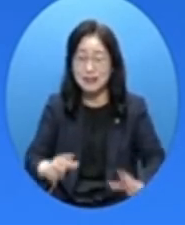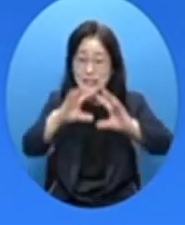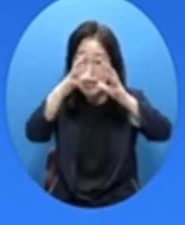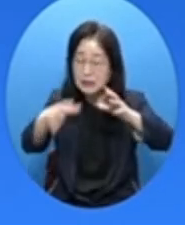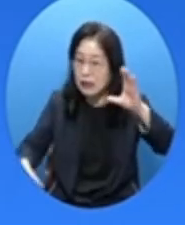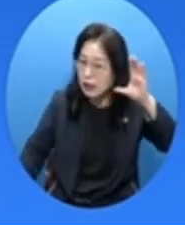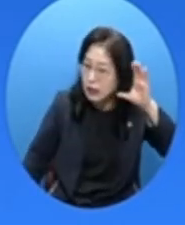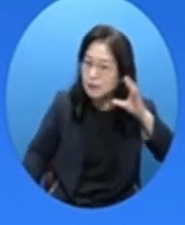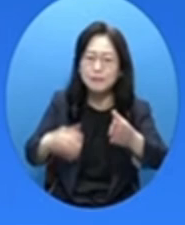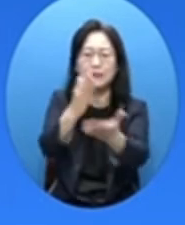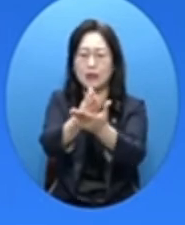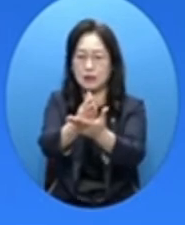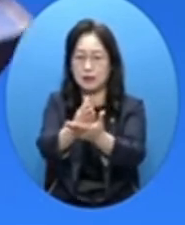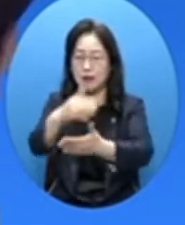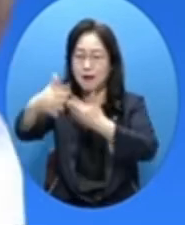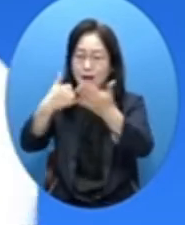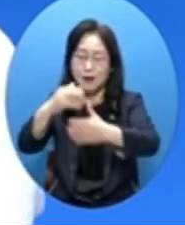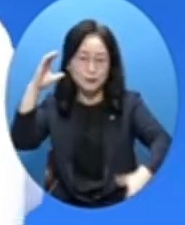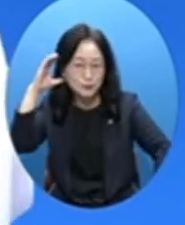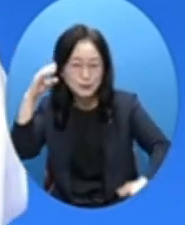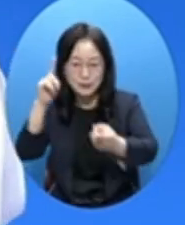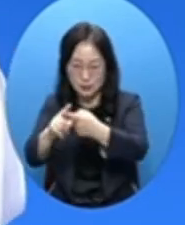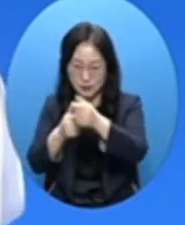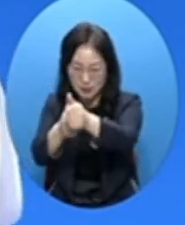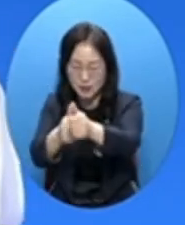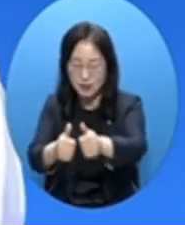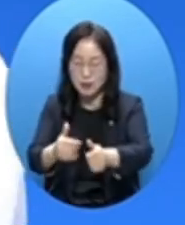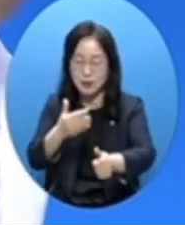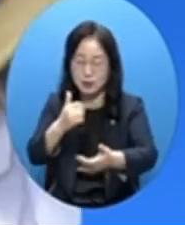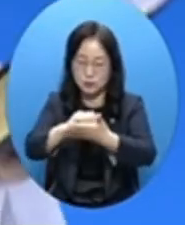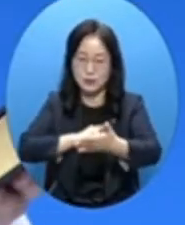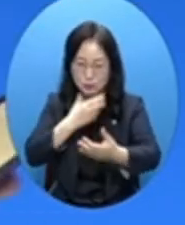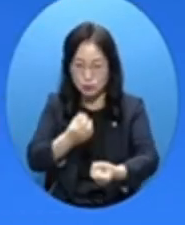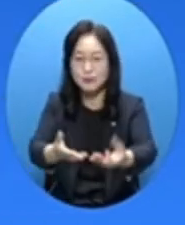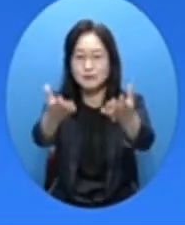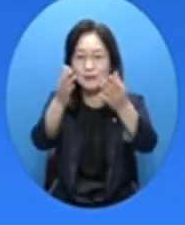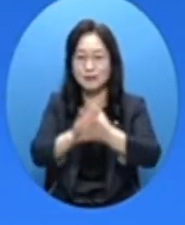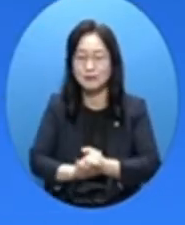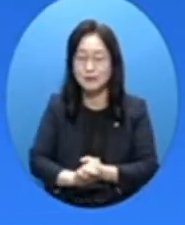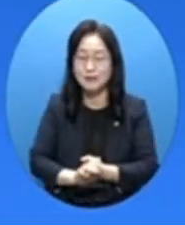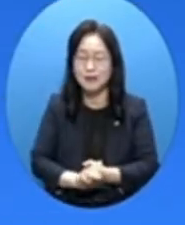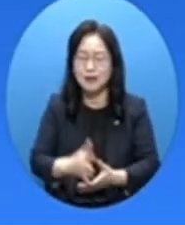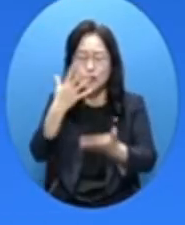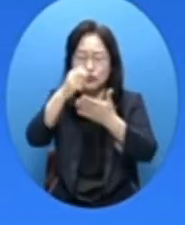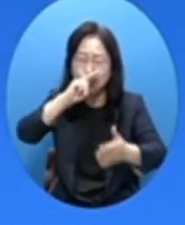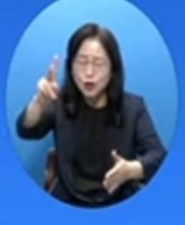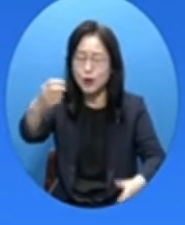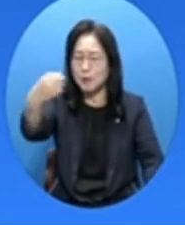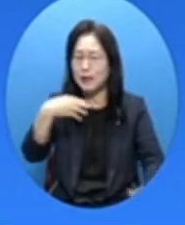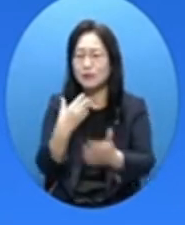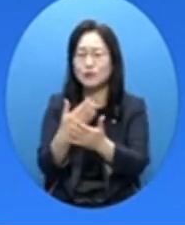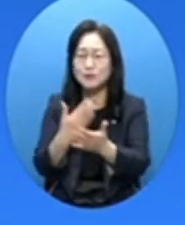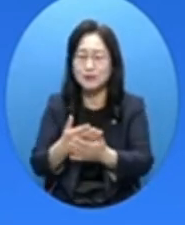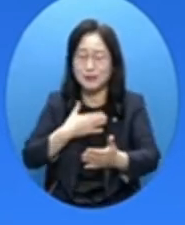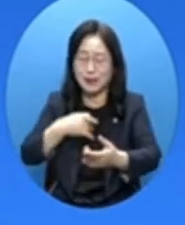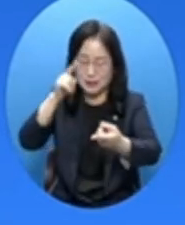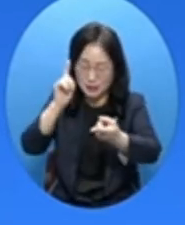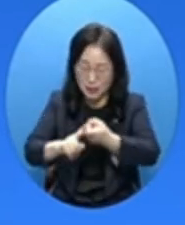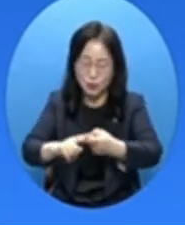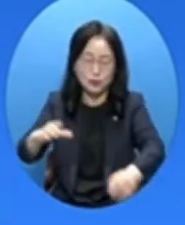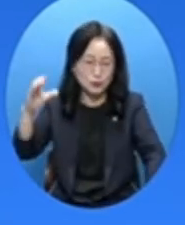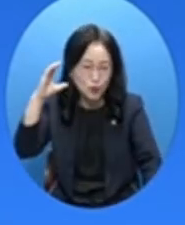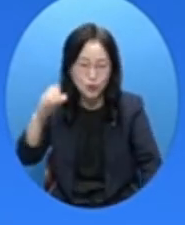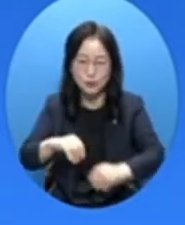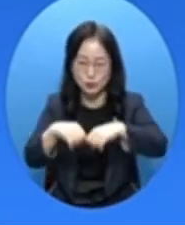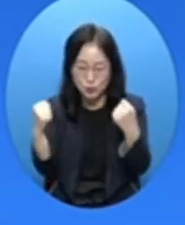음성에 귀를 기울이지 말고 하나님의 음성이 귀를 기울은 여러분 되시기를 주님으로 축원합니다 내게 말씀하옵소서 내가 그 말씀을